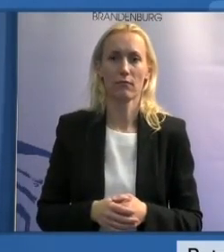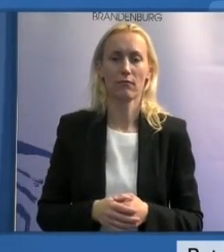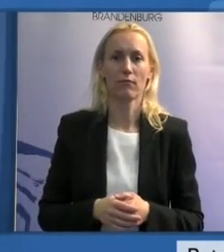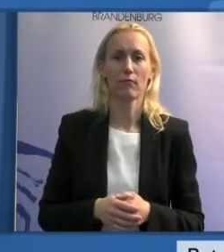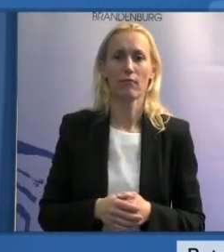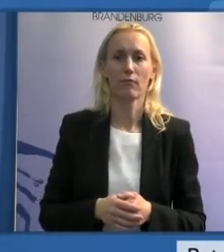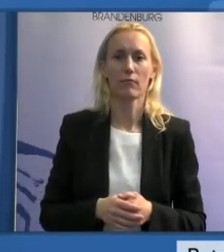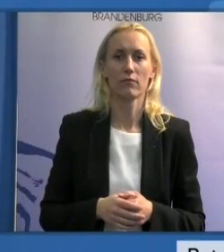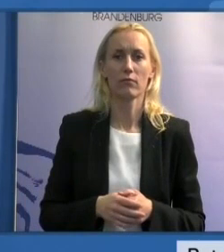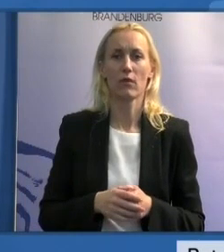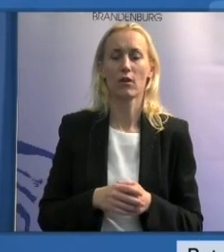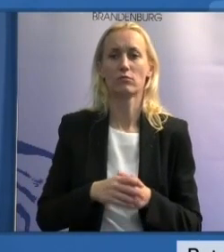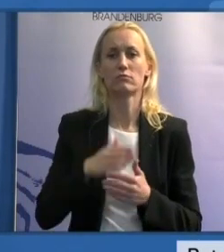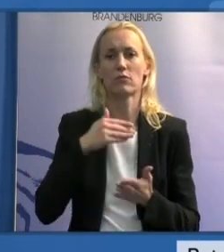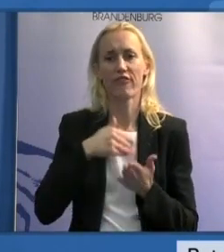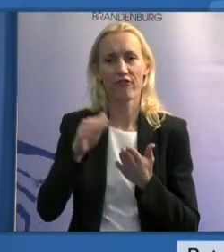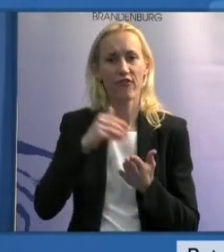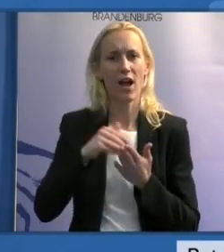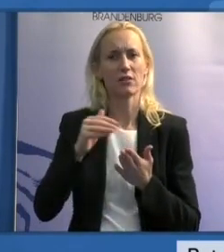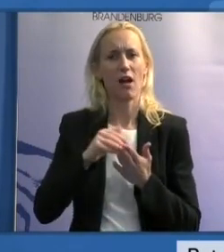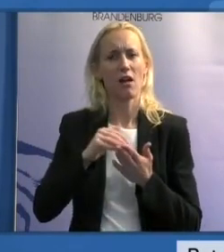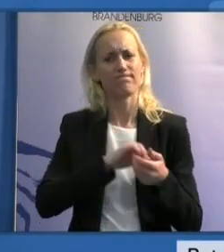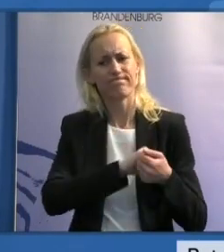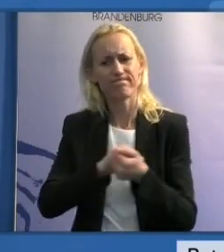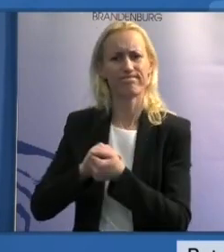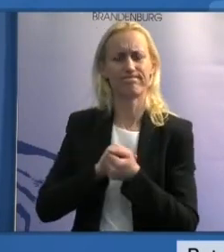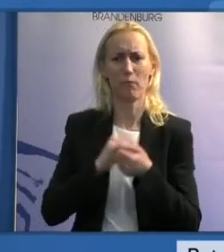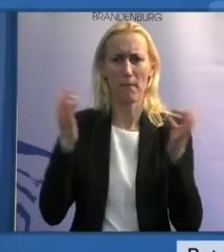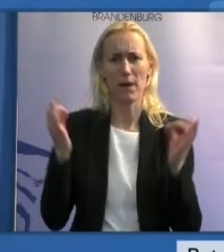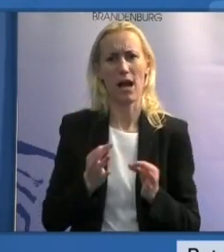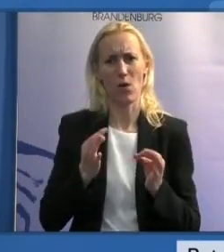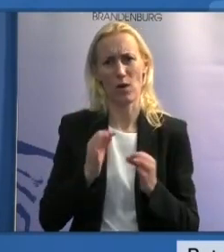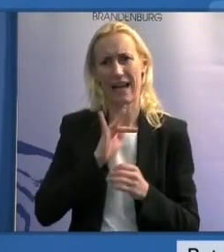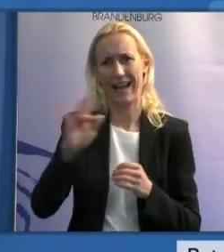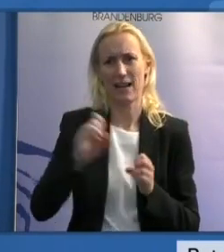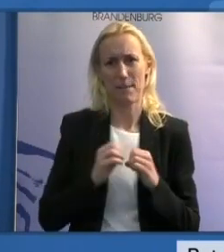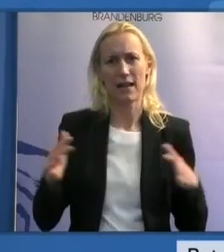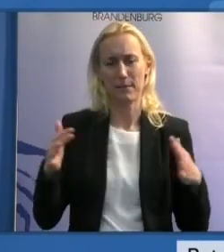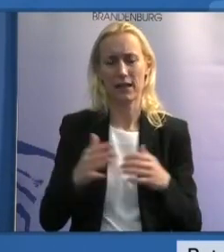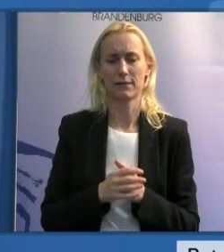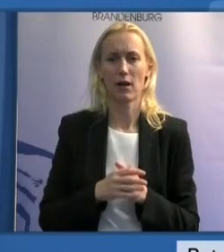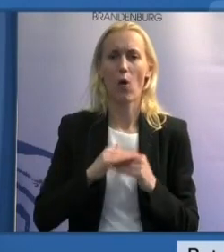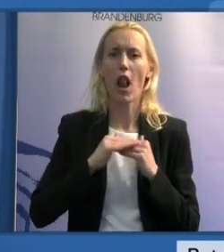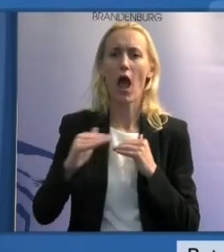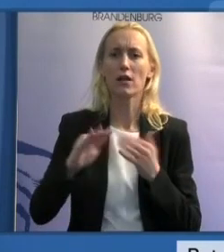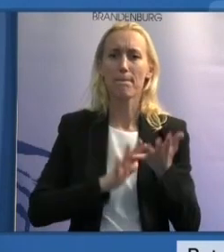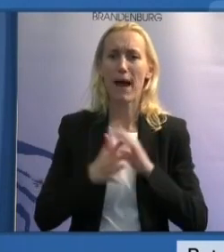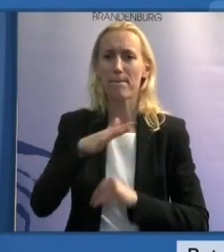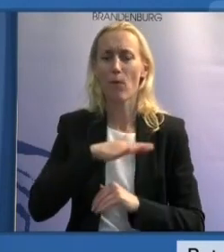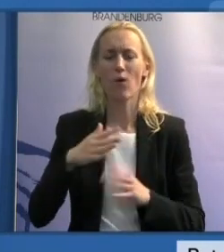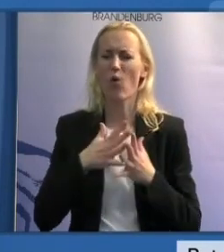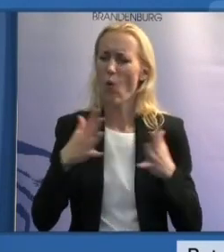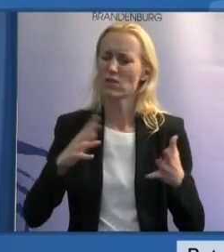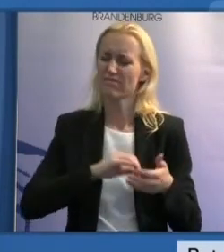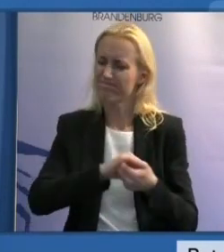eine große Entschlossenheit im Kampf gegen die Pandemie brauchen. Wir brauchen auch im Land Brandenburg große